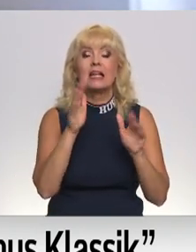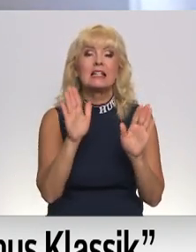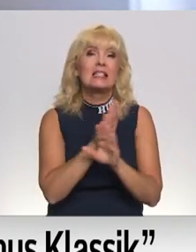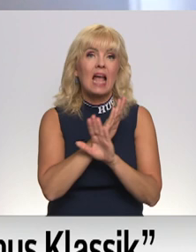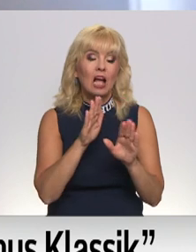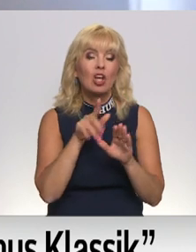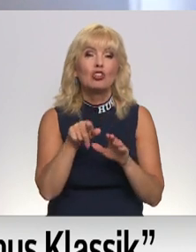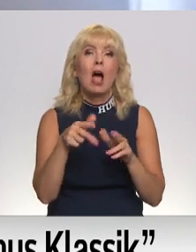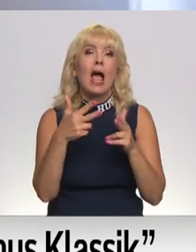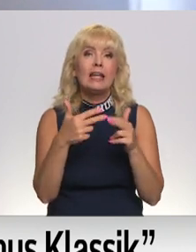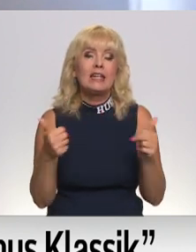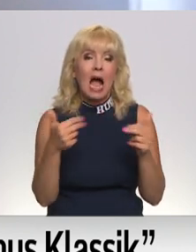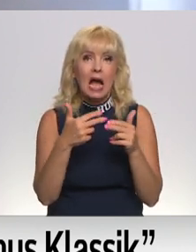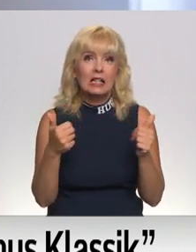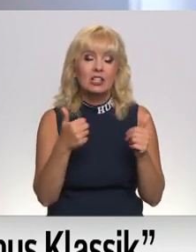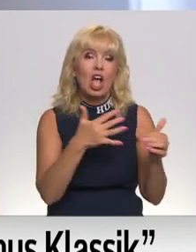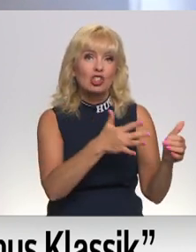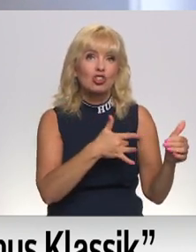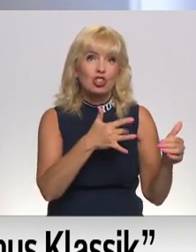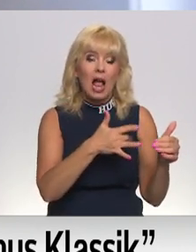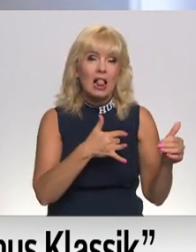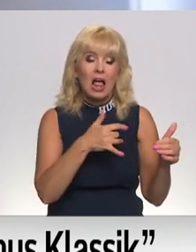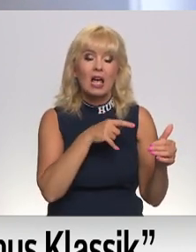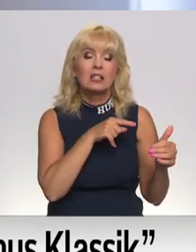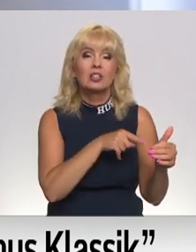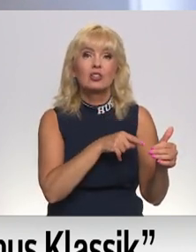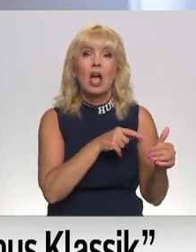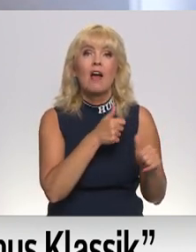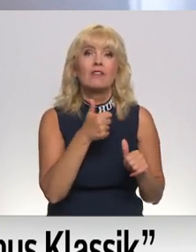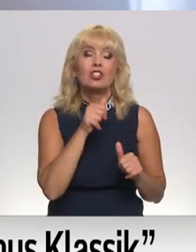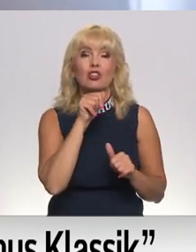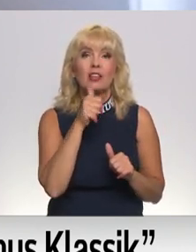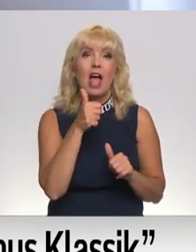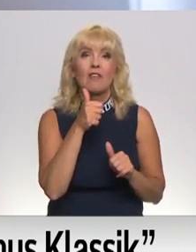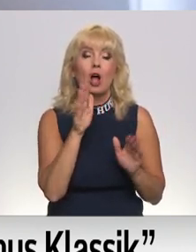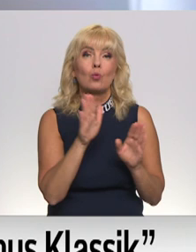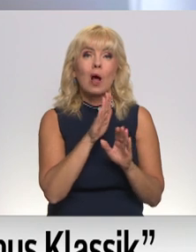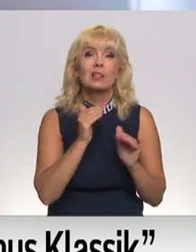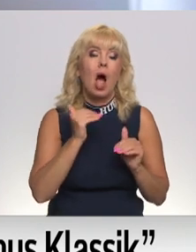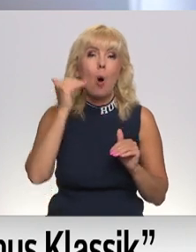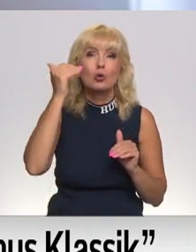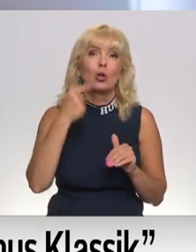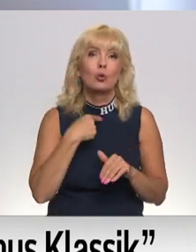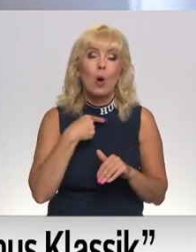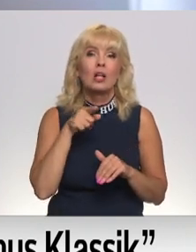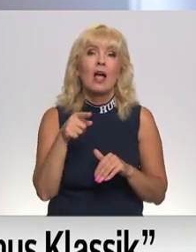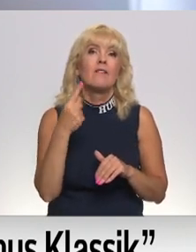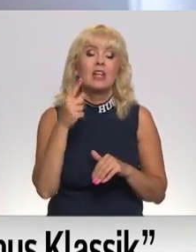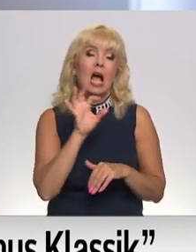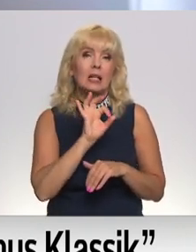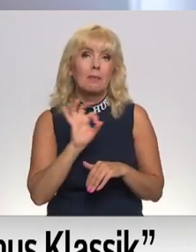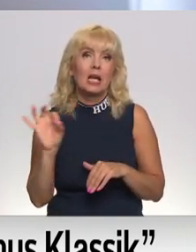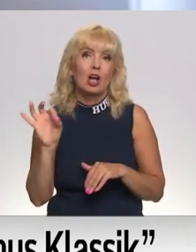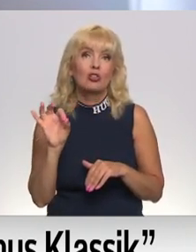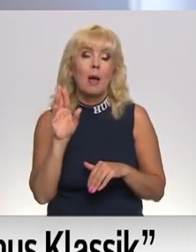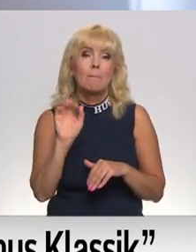Šajā ierakstā tā, ka čelists ir kungs un viņš nevar nociedāt tik augsts, tad tur ir vien brīnišķīga